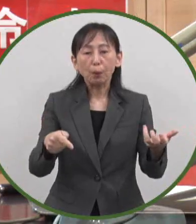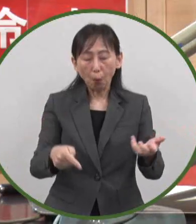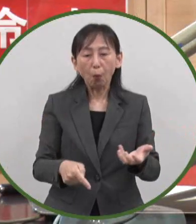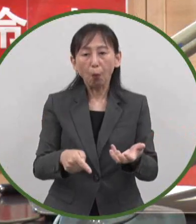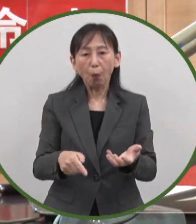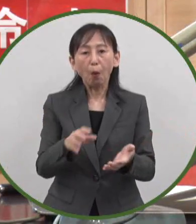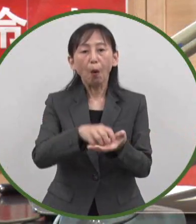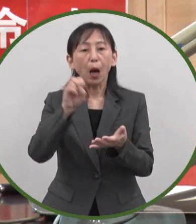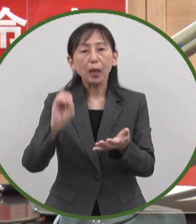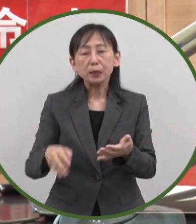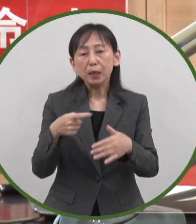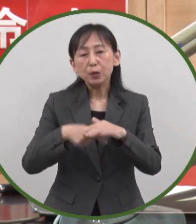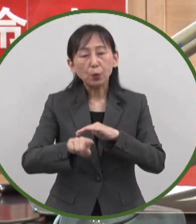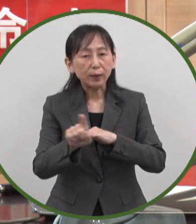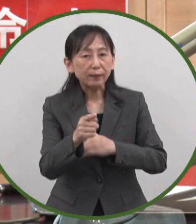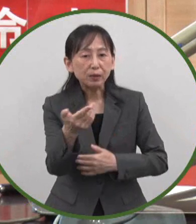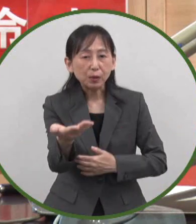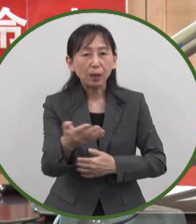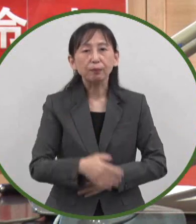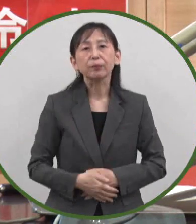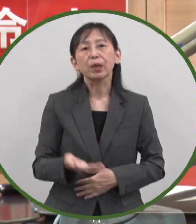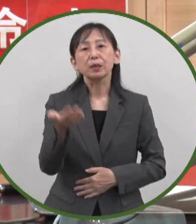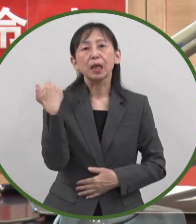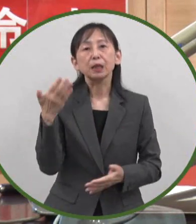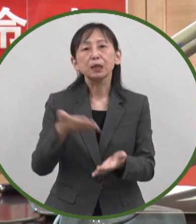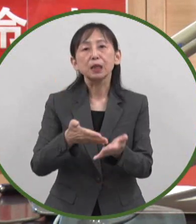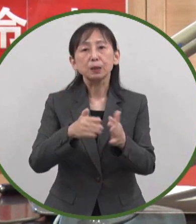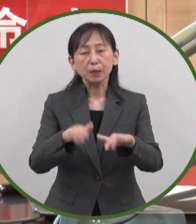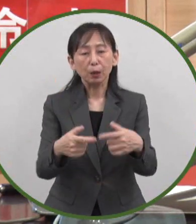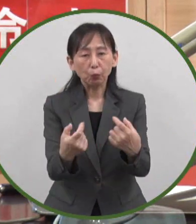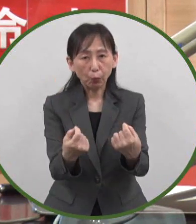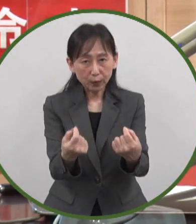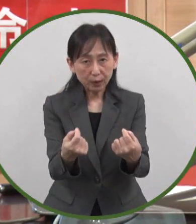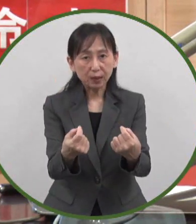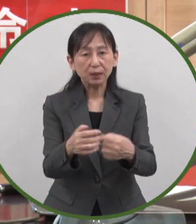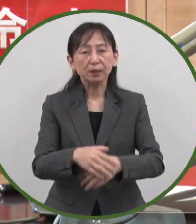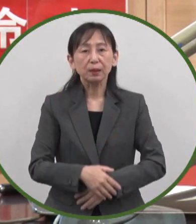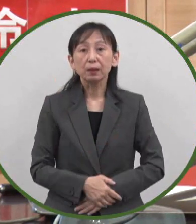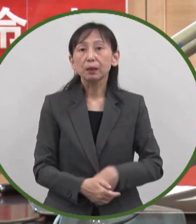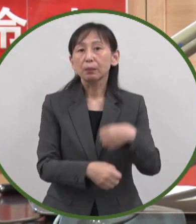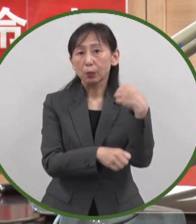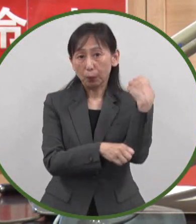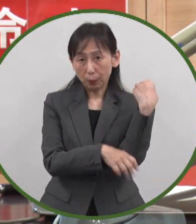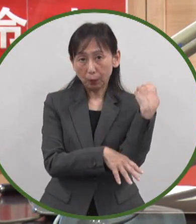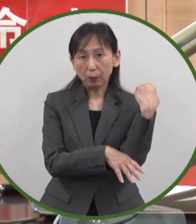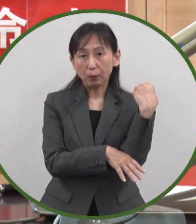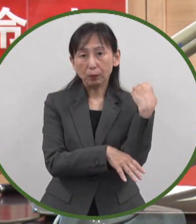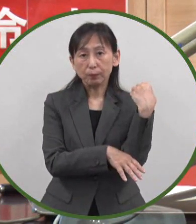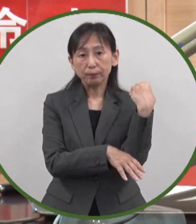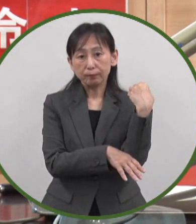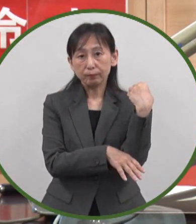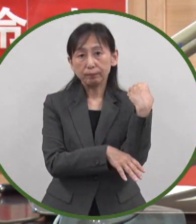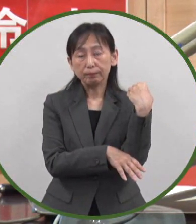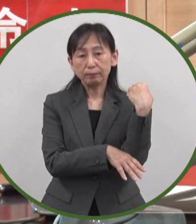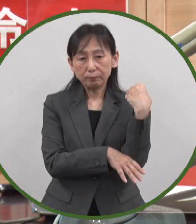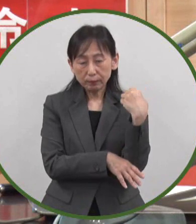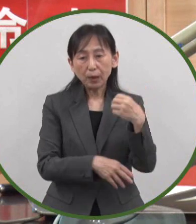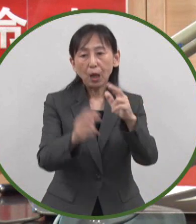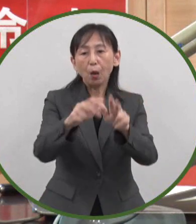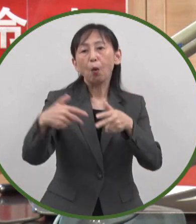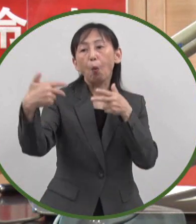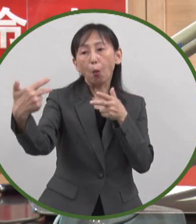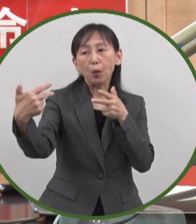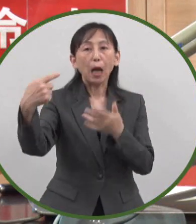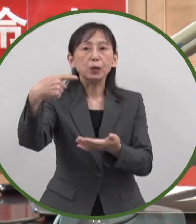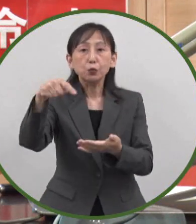もあの先ほど申し上げた通りでありますけれども、あのもともとこのオンライン授業